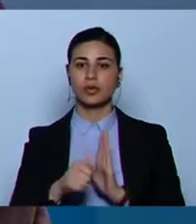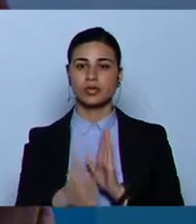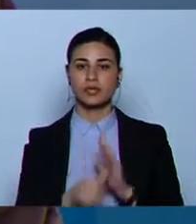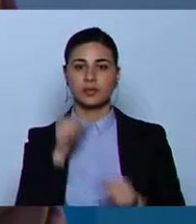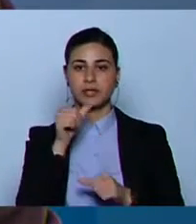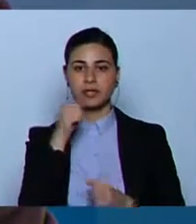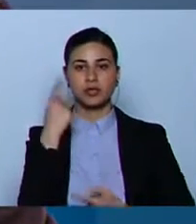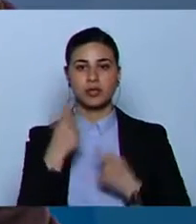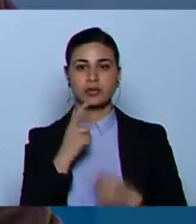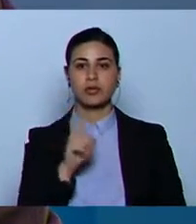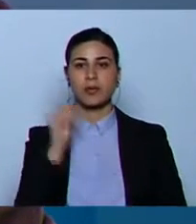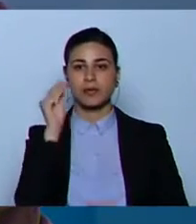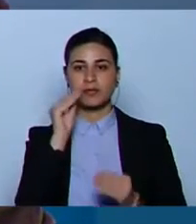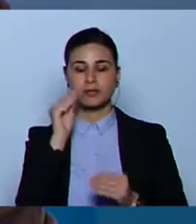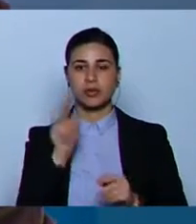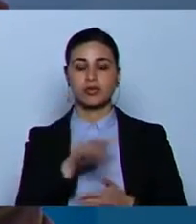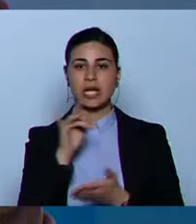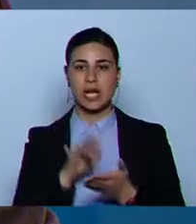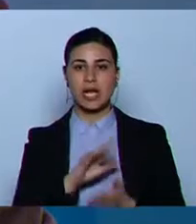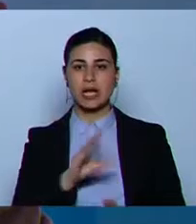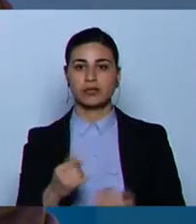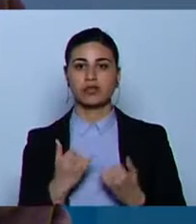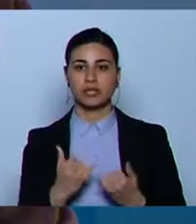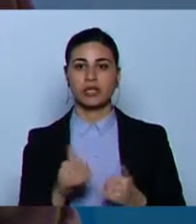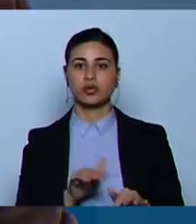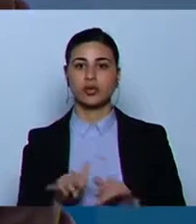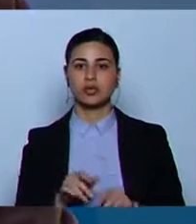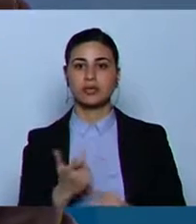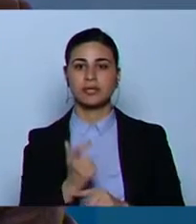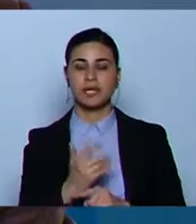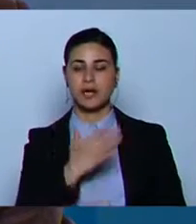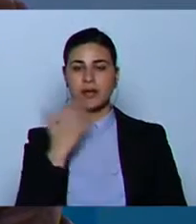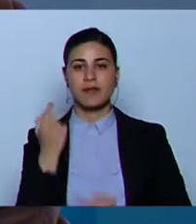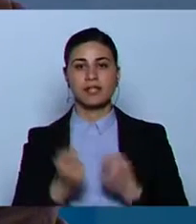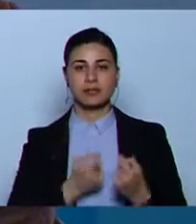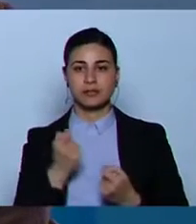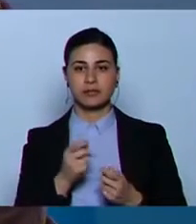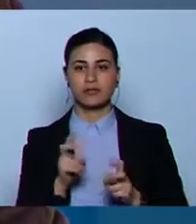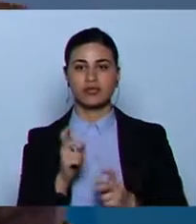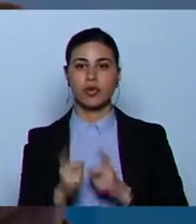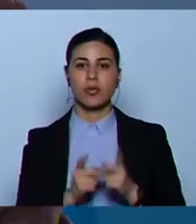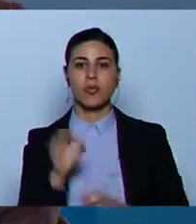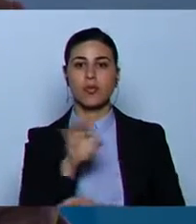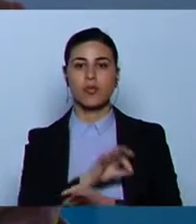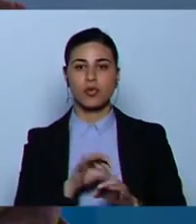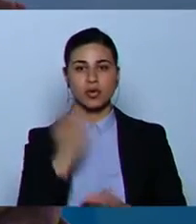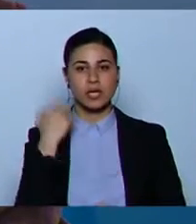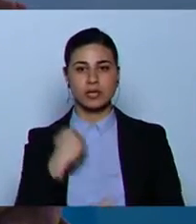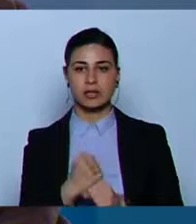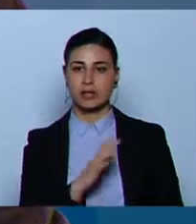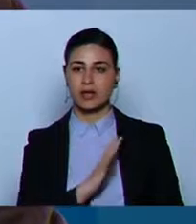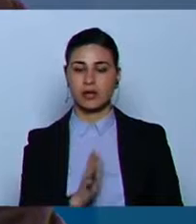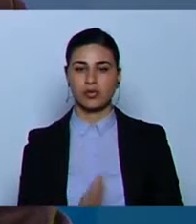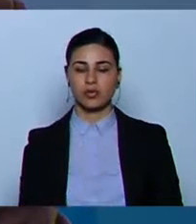2016 წლის მონაცემებით რო ვიმსჯელოთ, ქალაქებში დღეს ხორციელდება იმდენი ინფრასტრუქტურული და კაპიტალური პროექტები, რომელიც აქამდე არასდროს არ განხორციელებული